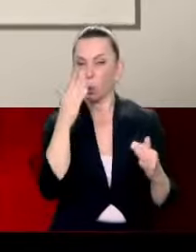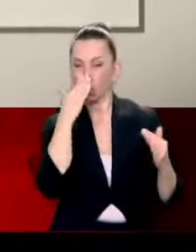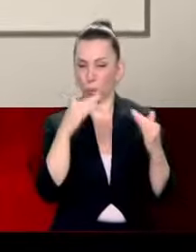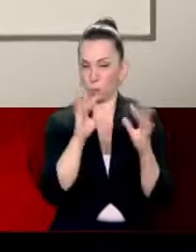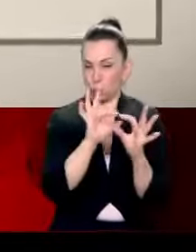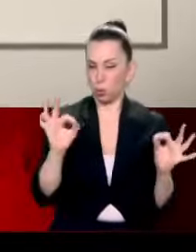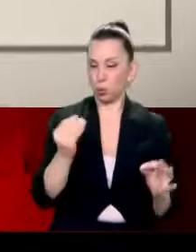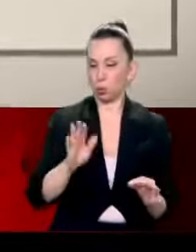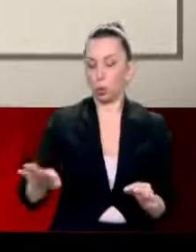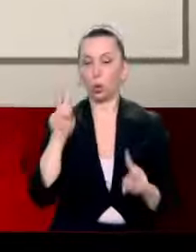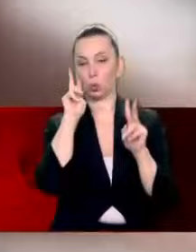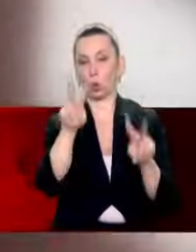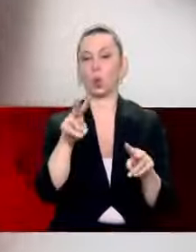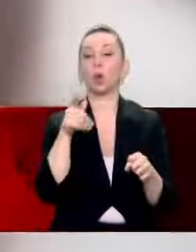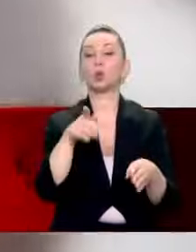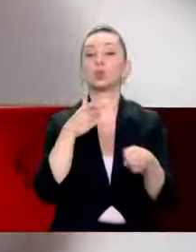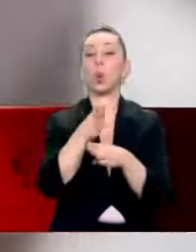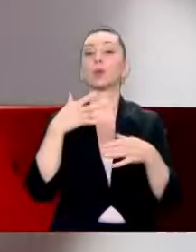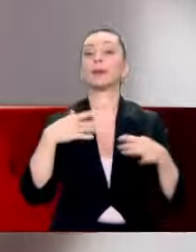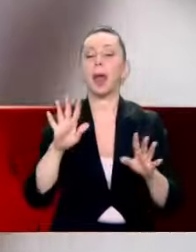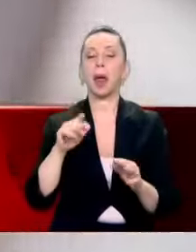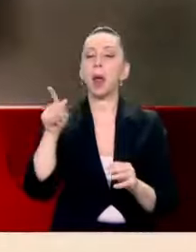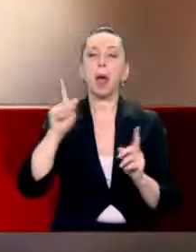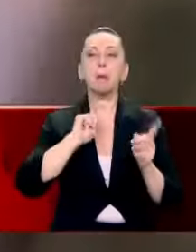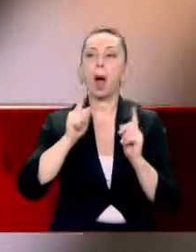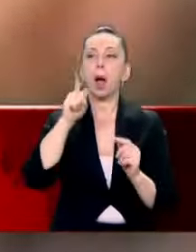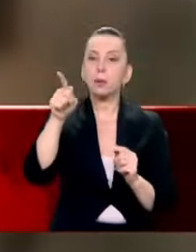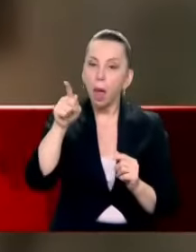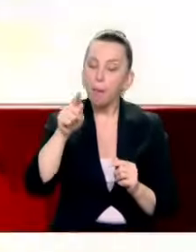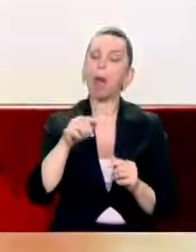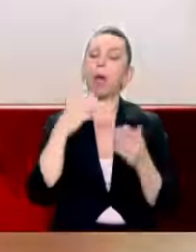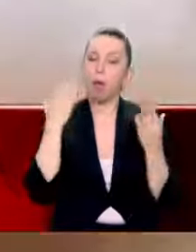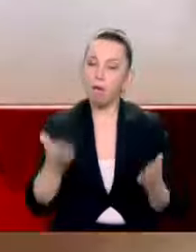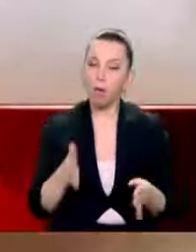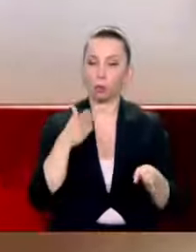çok rahat görülebileceğini vurguladı. Mahkeme talebi haklı buldu ve Sarem Uysal'ı tutukladı.